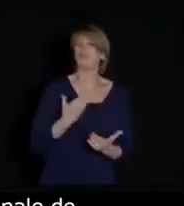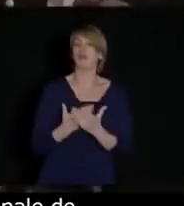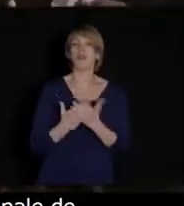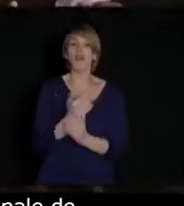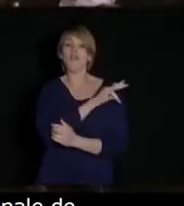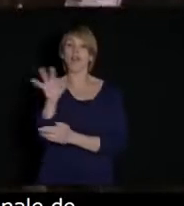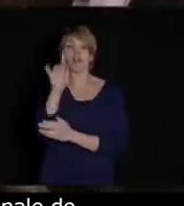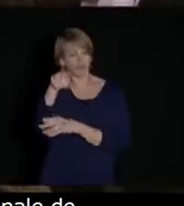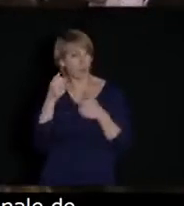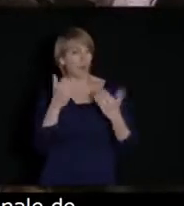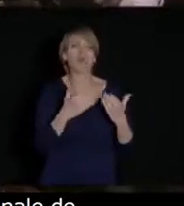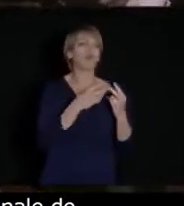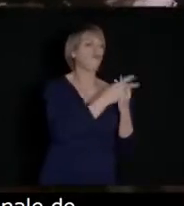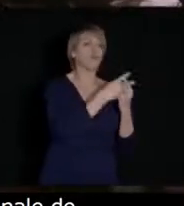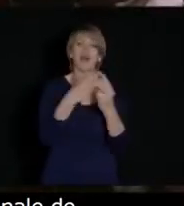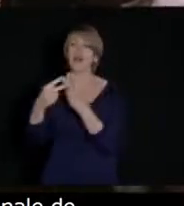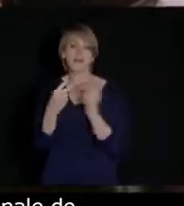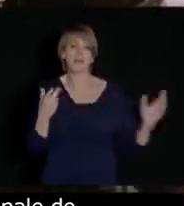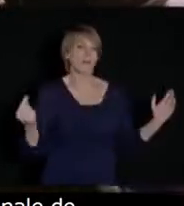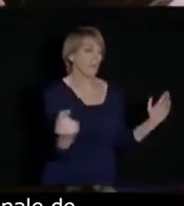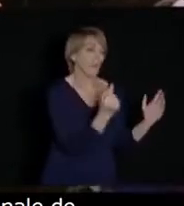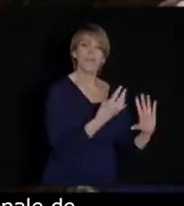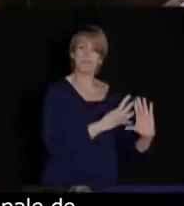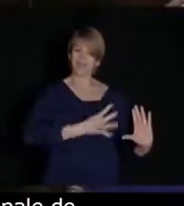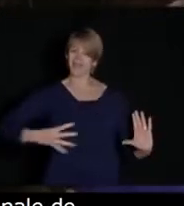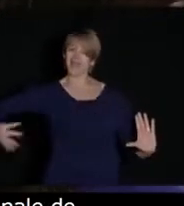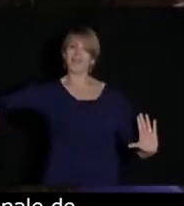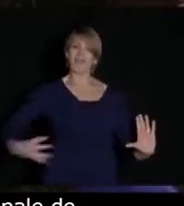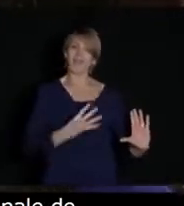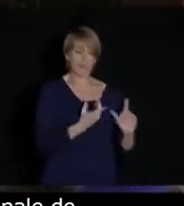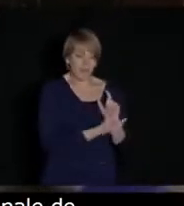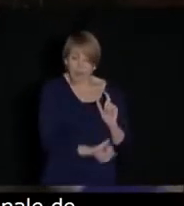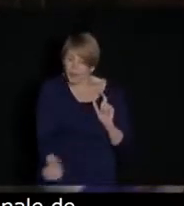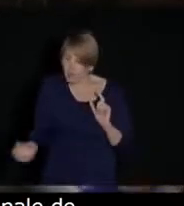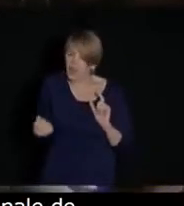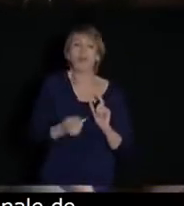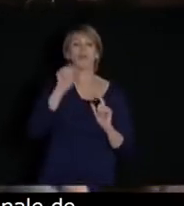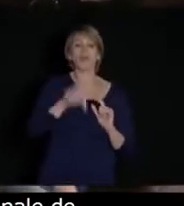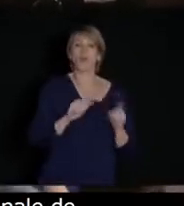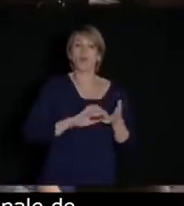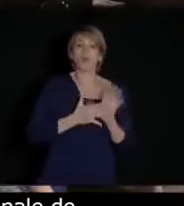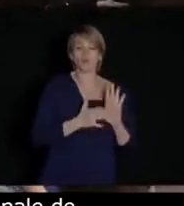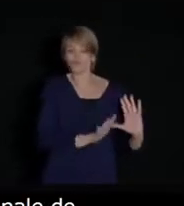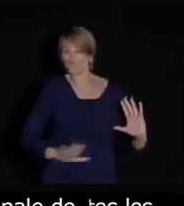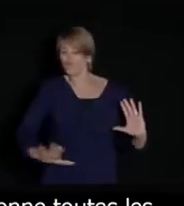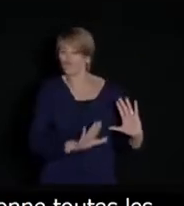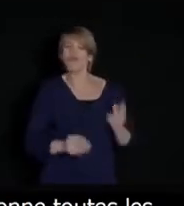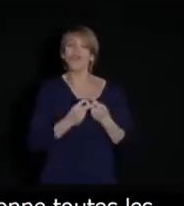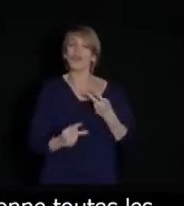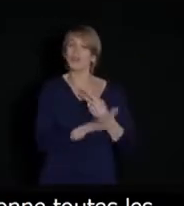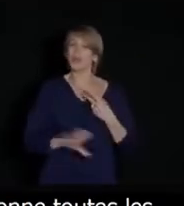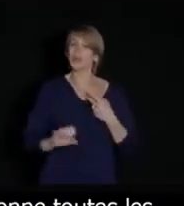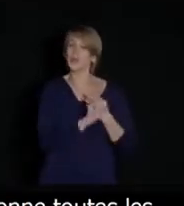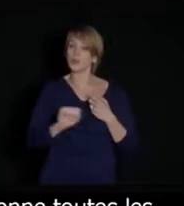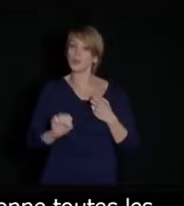ça? La France doit proposer à l'ensemble de ses voisins et partenaires méditerranéens, tous quels qu'ils